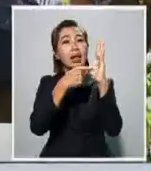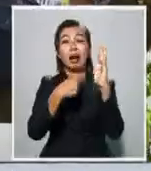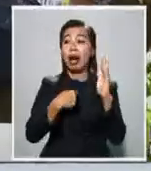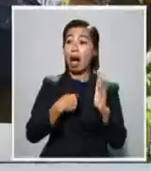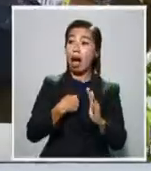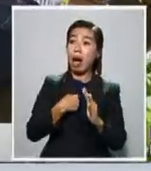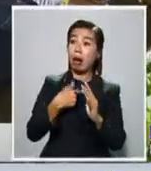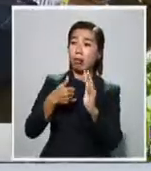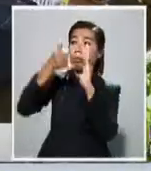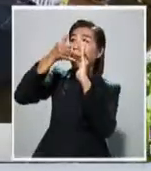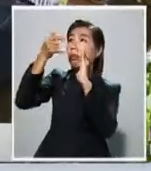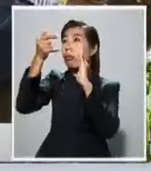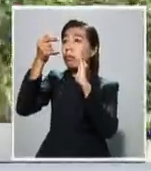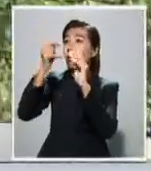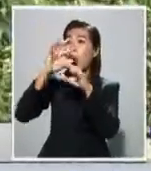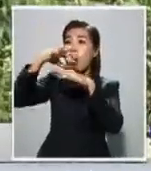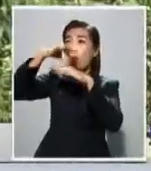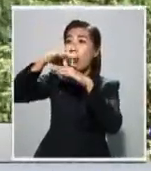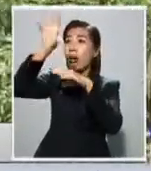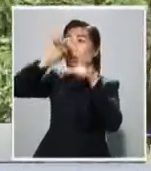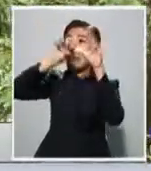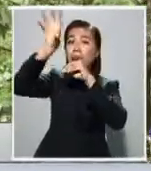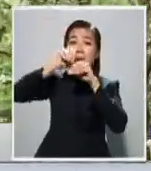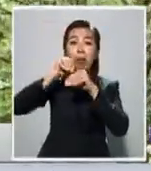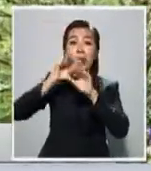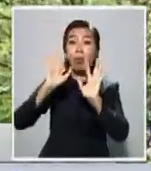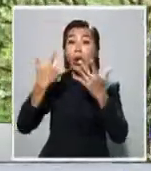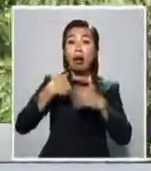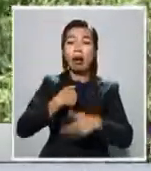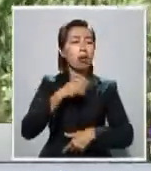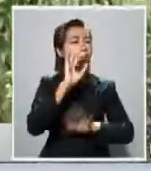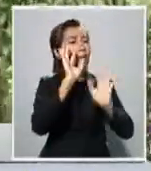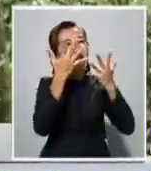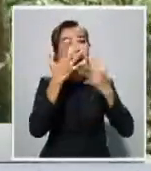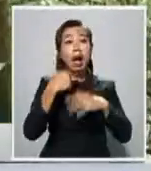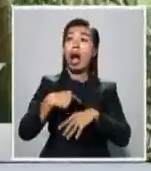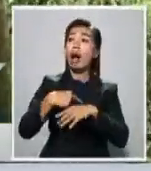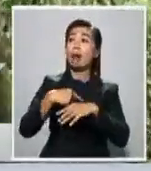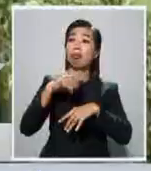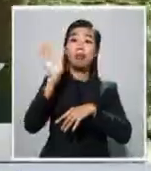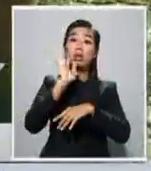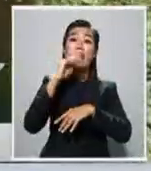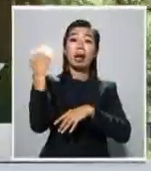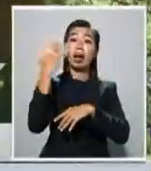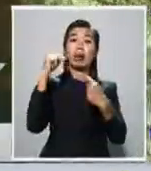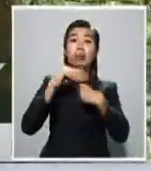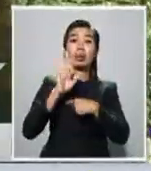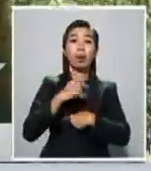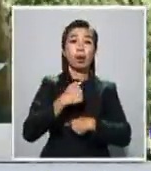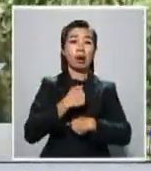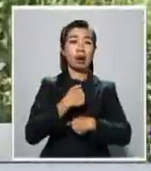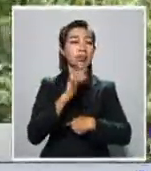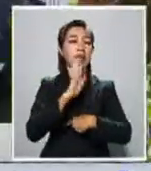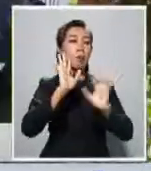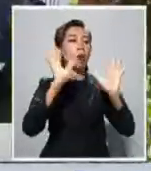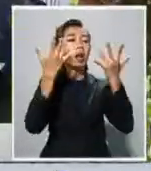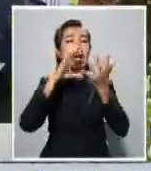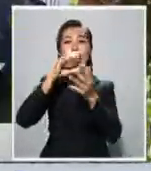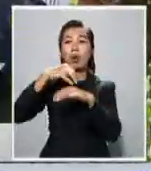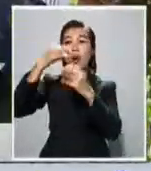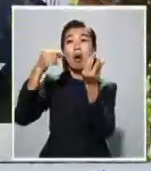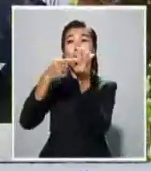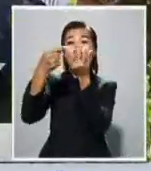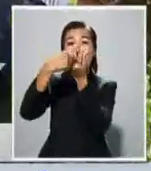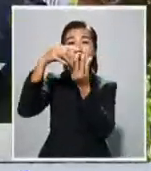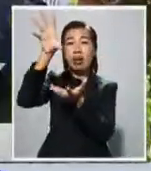ก็จะมาหาเก็บเงาะหมดแล้วเหรอ หมดแล้วค่ะ เอ้ามันไม่ใช่ฤดูกาลมันเหรอ ไม่ค่ะเก็บหมดแล้วค่ะ เก็บไปไหนคะ เก็บขายหมดแล้ว